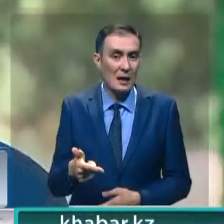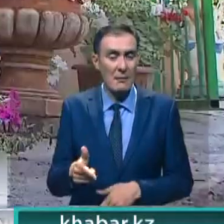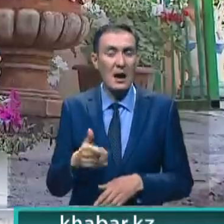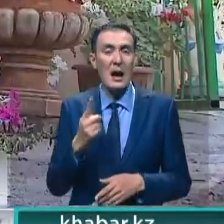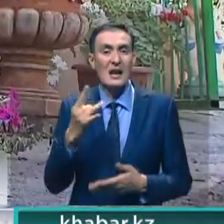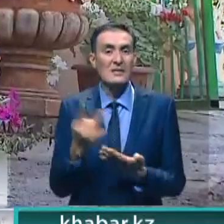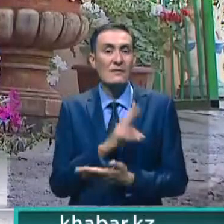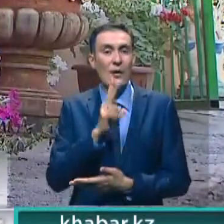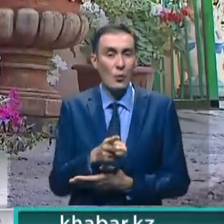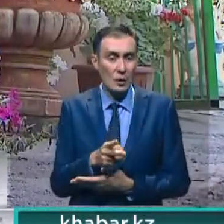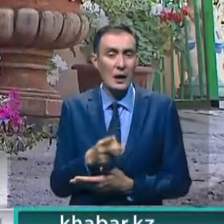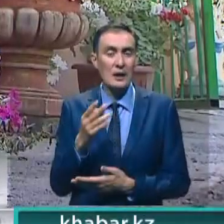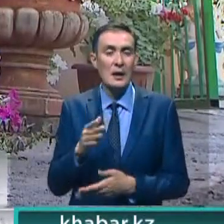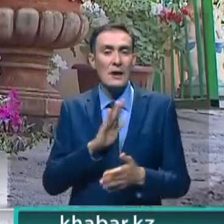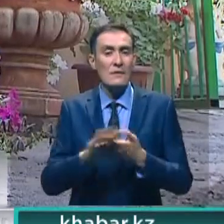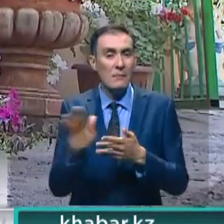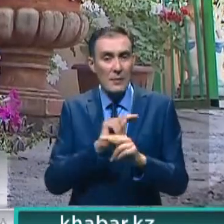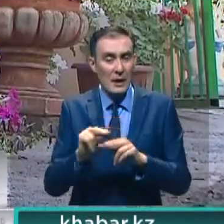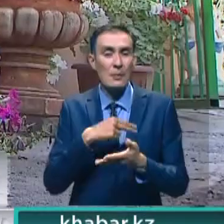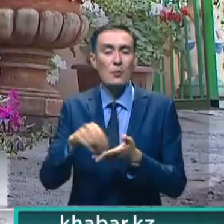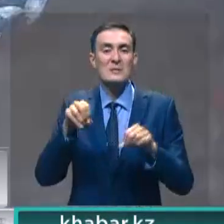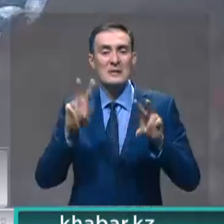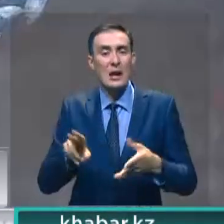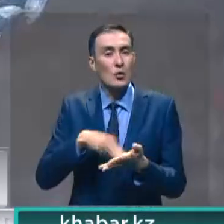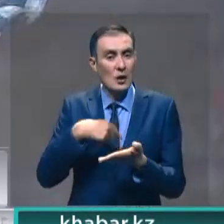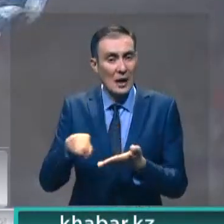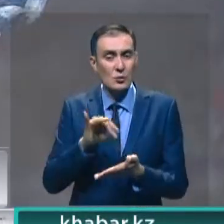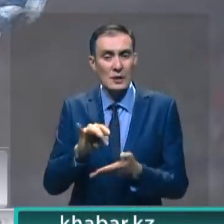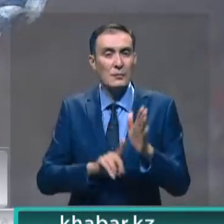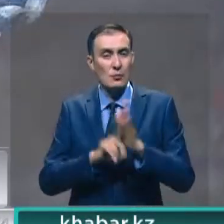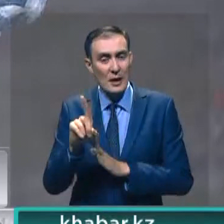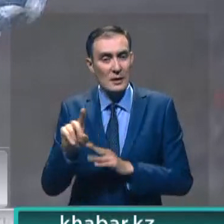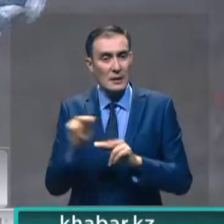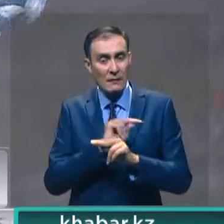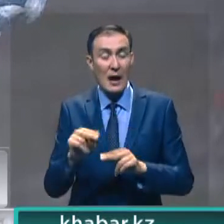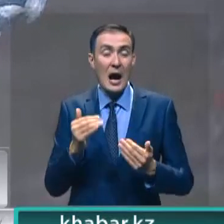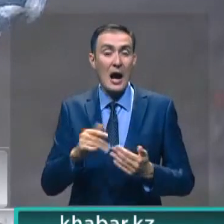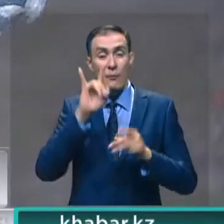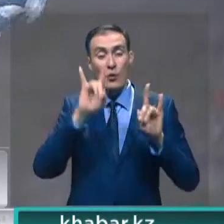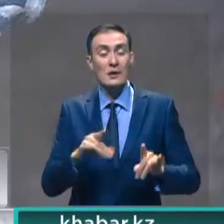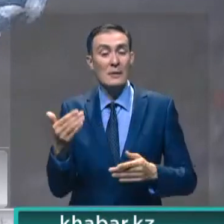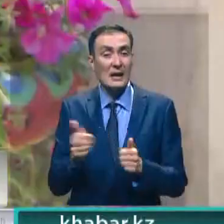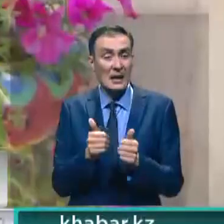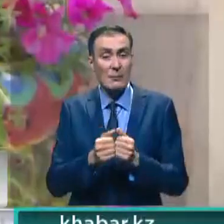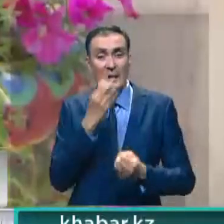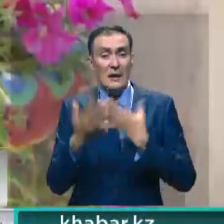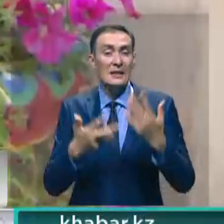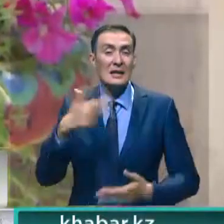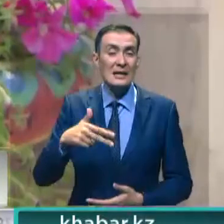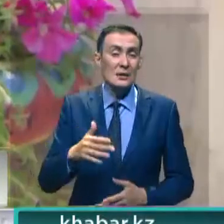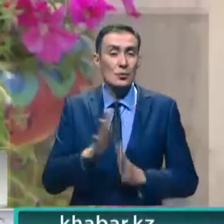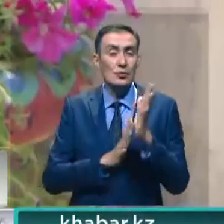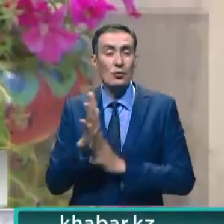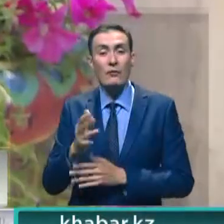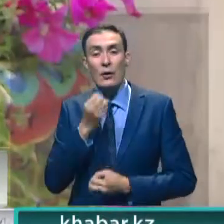Раз в два года приводит их в порядок, покупает специальную краску и приступает к делу. А под окнами у хозяйки разрослись три десятка